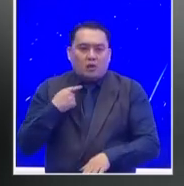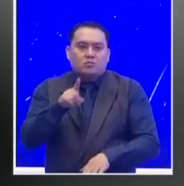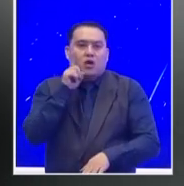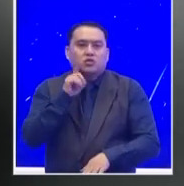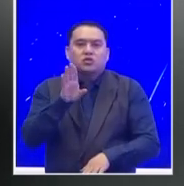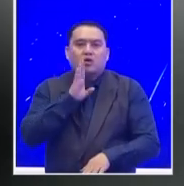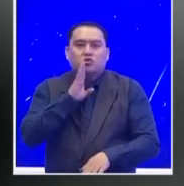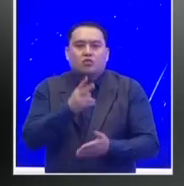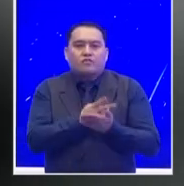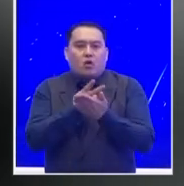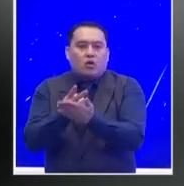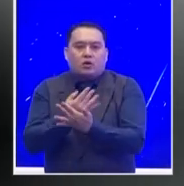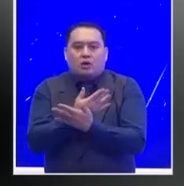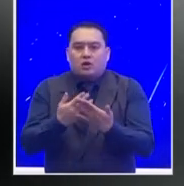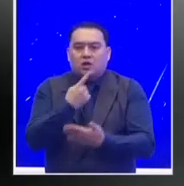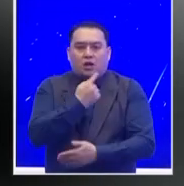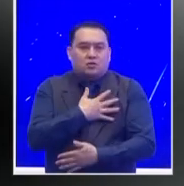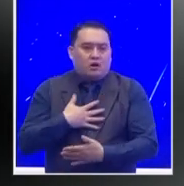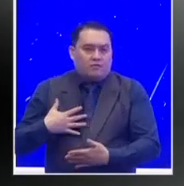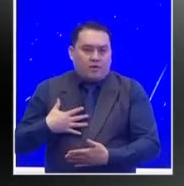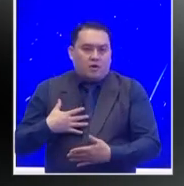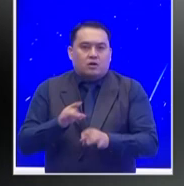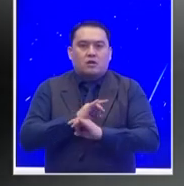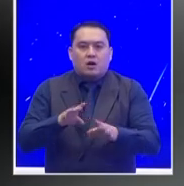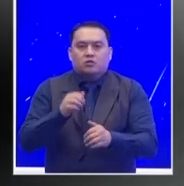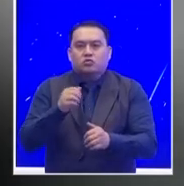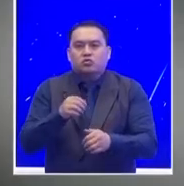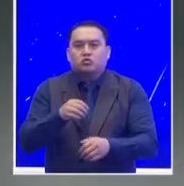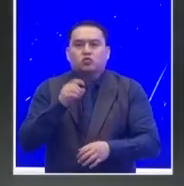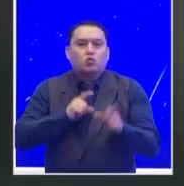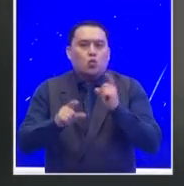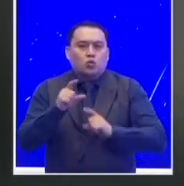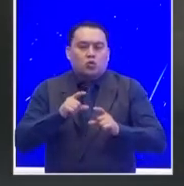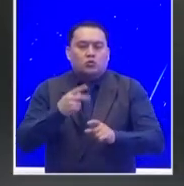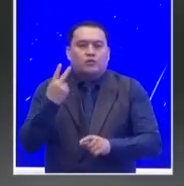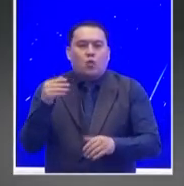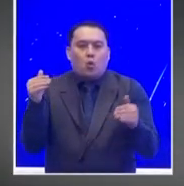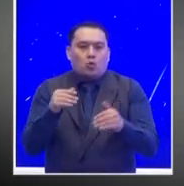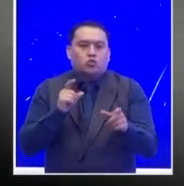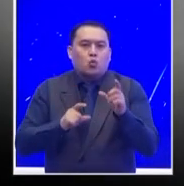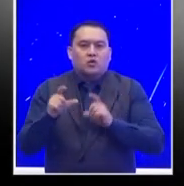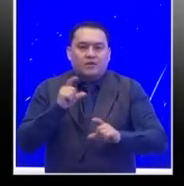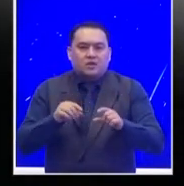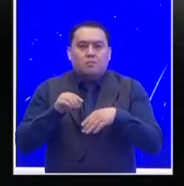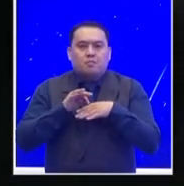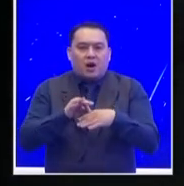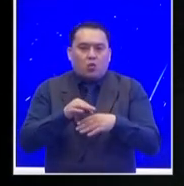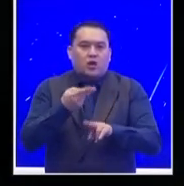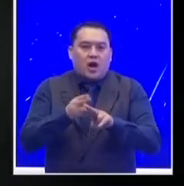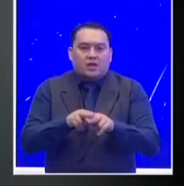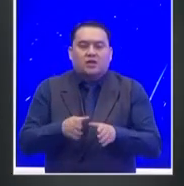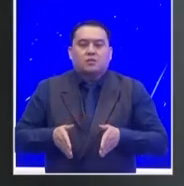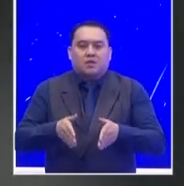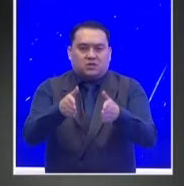Молодая девушка госпитализирована с различными травмами. Отметим, ежедневно сотни студентов 2 колледжей и университета проходят через этот